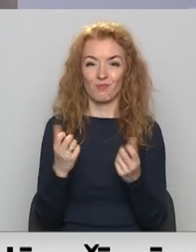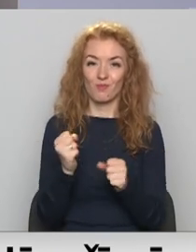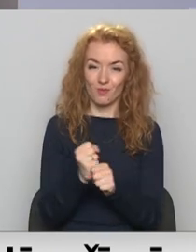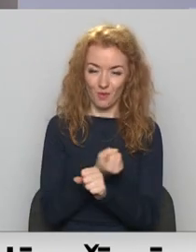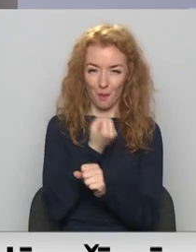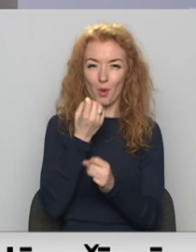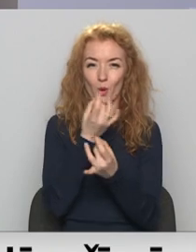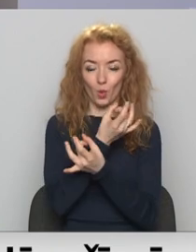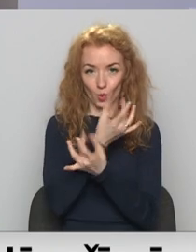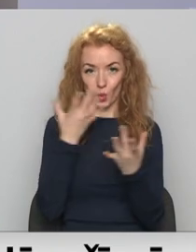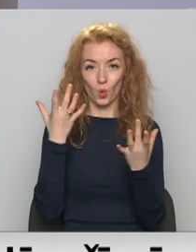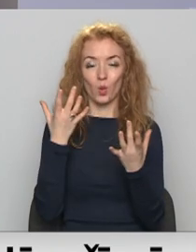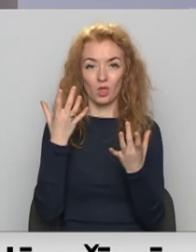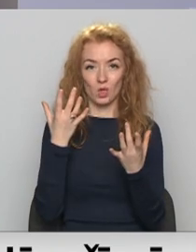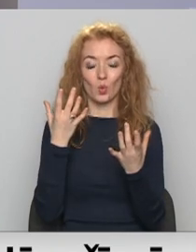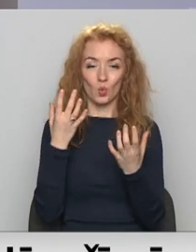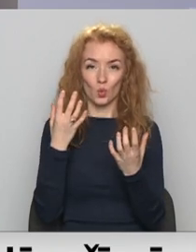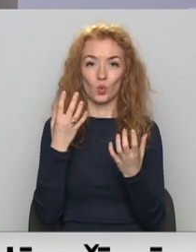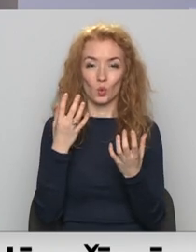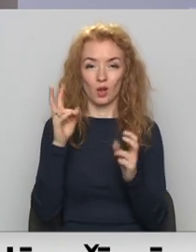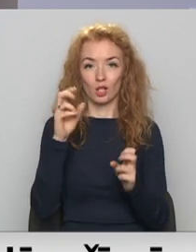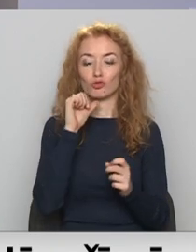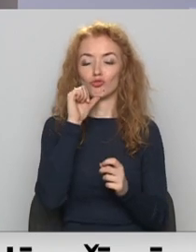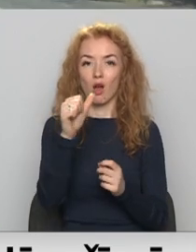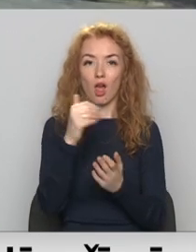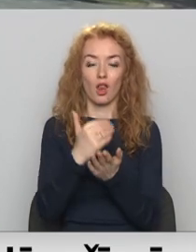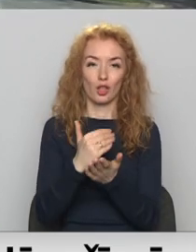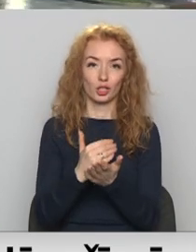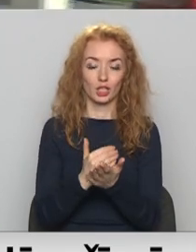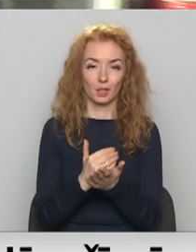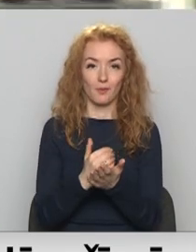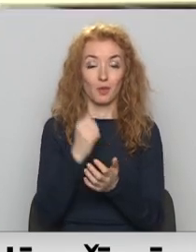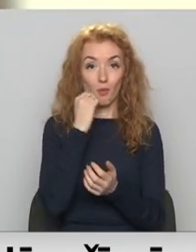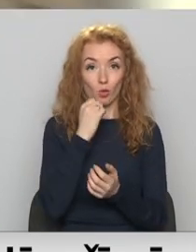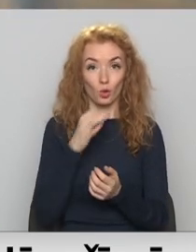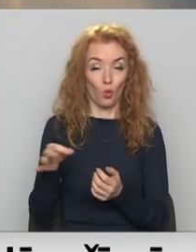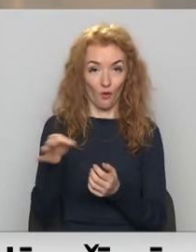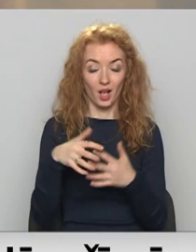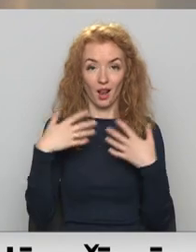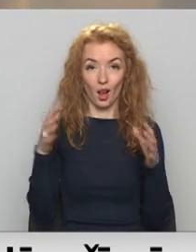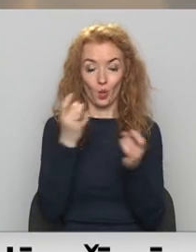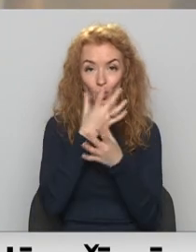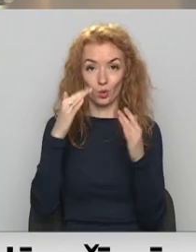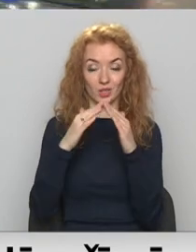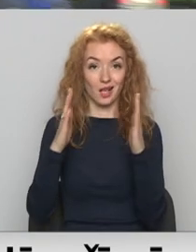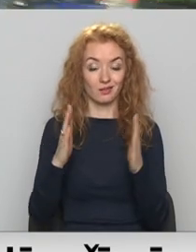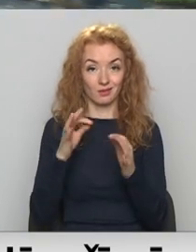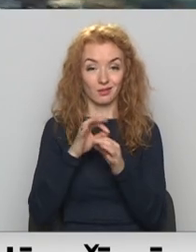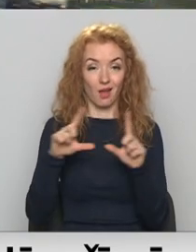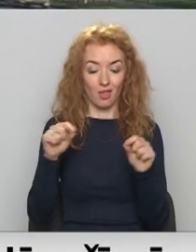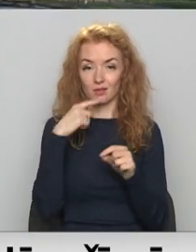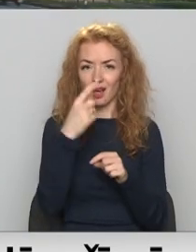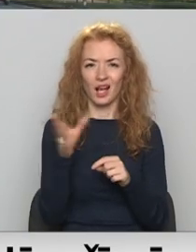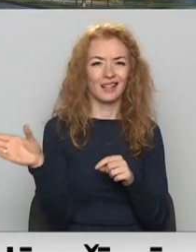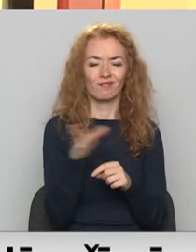ka tomēr kultūrā es to ceļu arī redzu šajā zaļajā režīmā. Jā. Bauskas novada lielākajā kultūras iestādē teica, ka izmēģināt